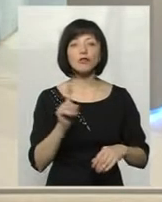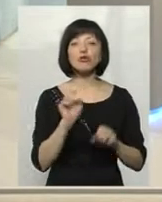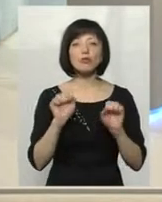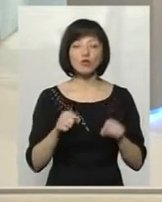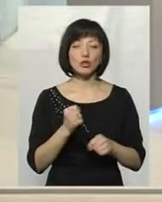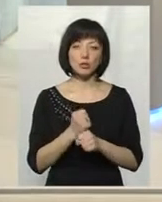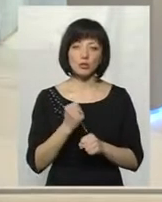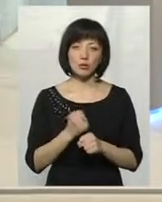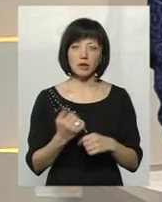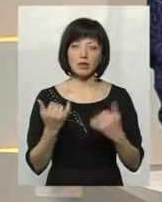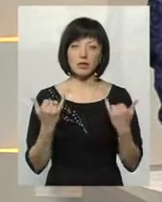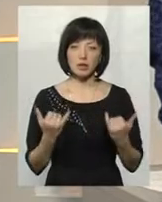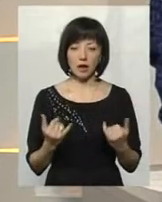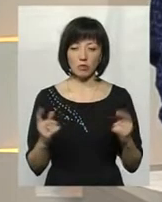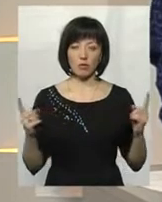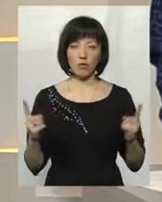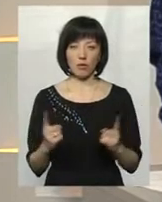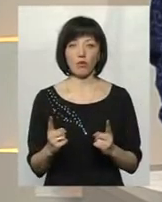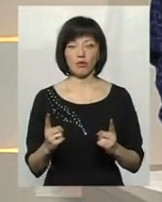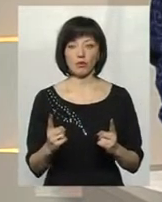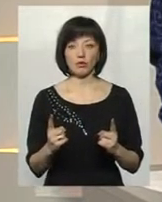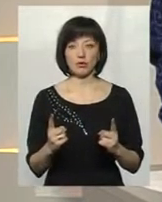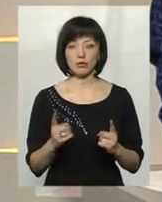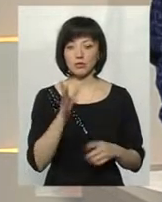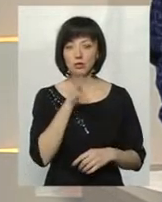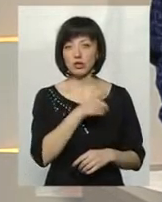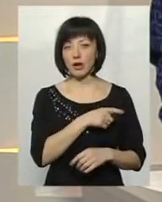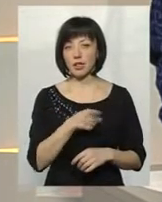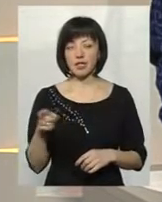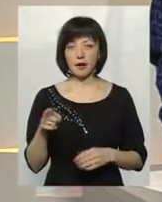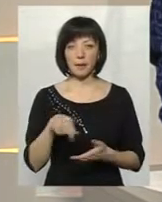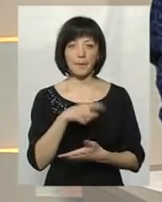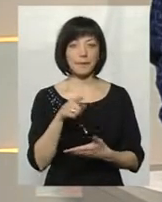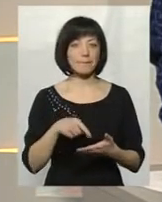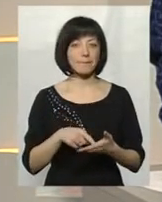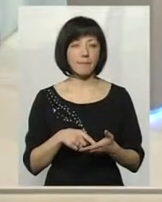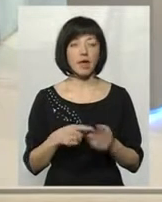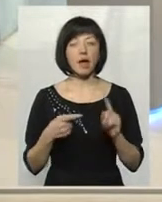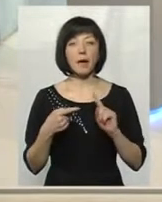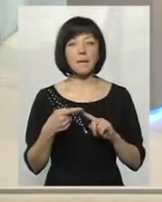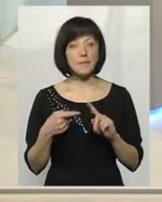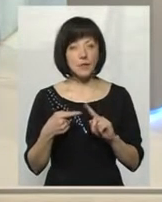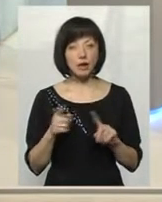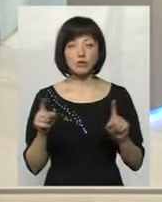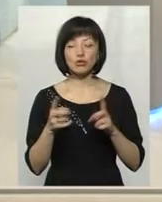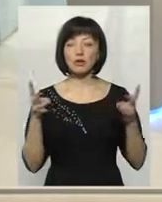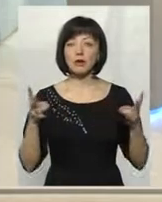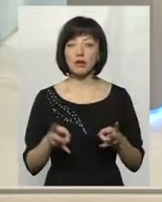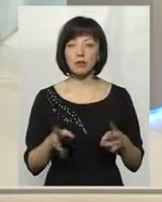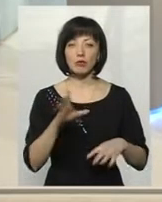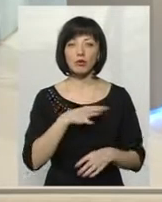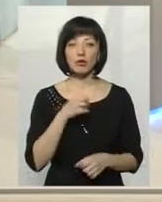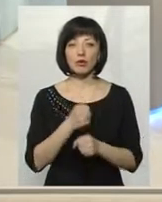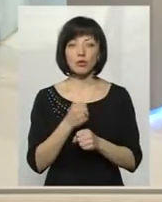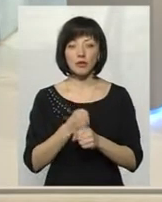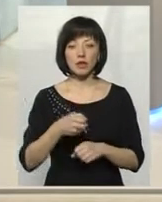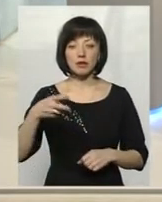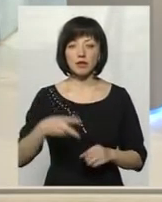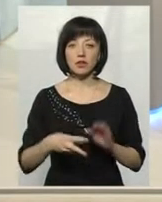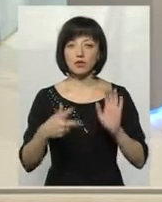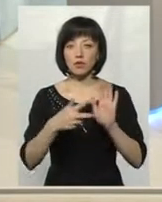зробити зараз, в короткостроковій перспективі? Ну, перше, що треба було робити з 2008